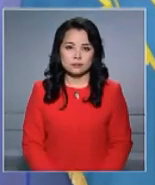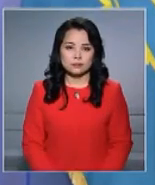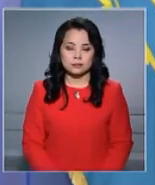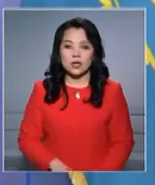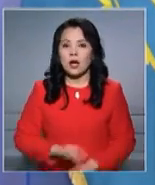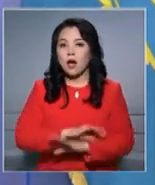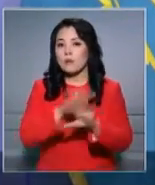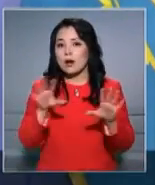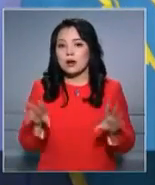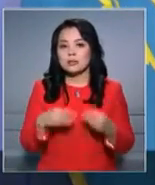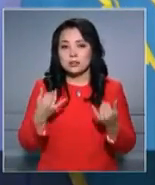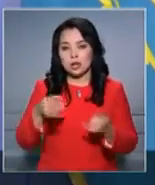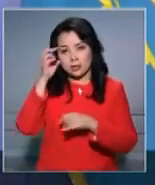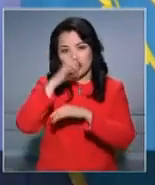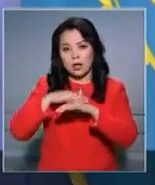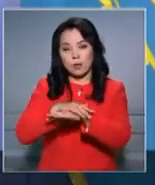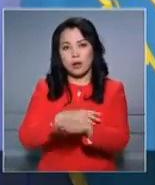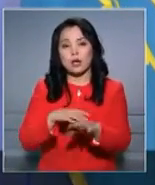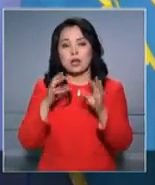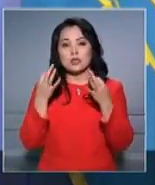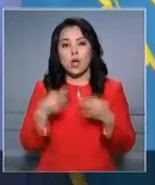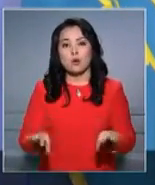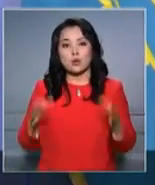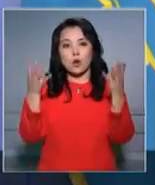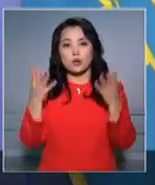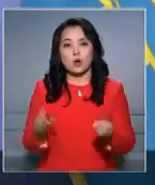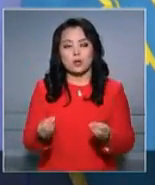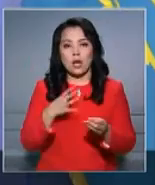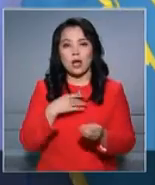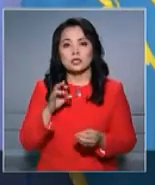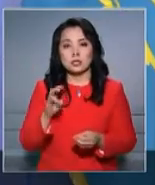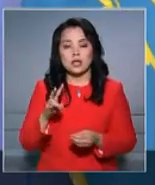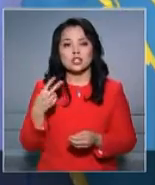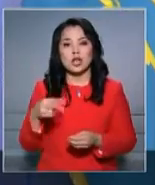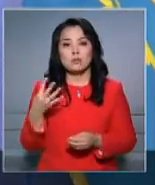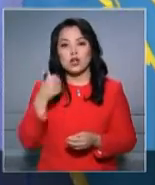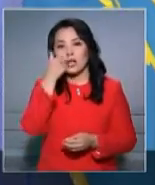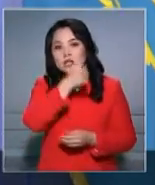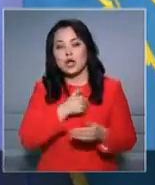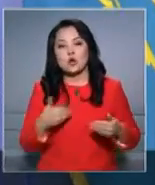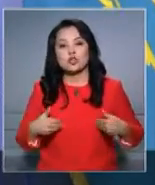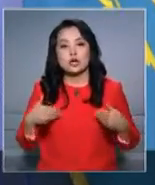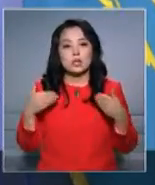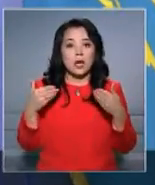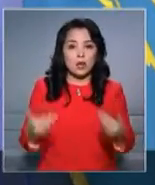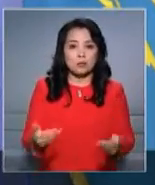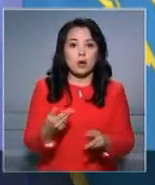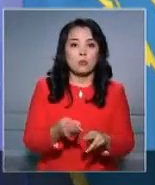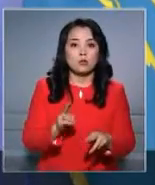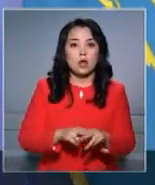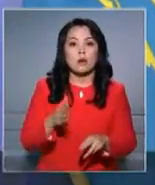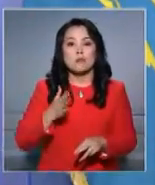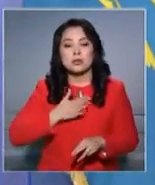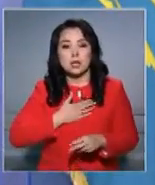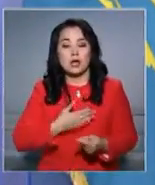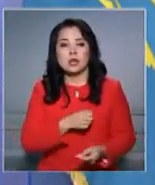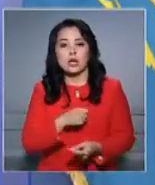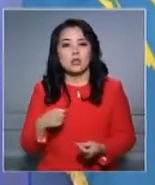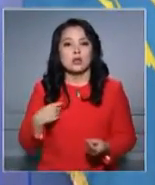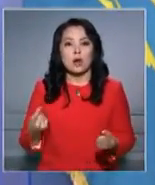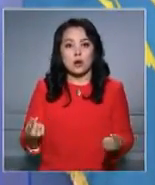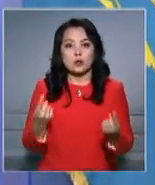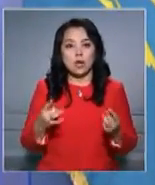Баршаңызды еліміздің келе жатқан тәуелсіздігінің күнінің 24 жылдығыменен құттықтаймын. Бұл біздің ең ұлық